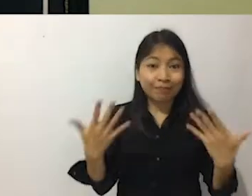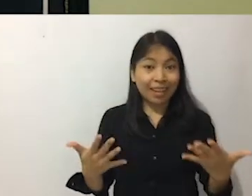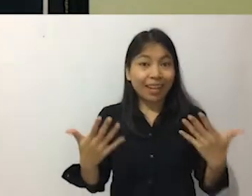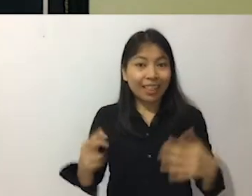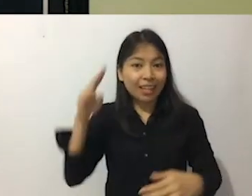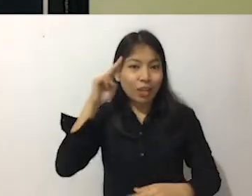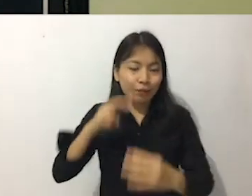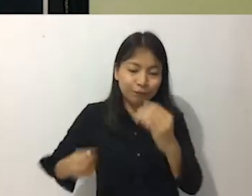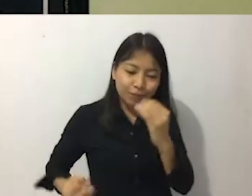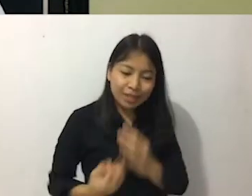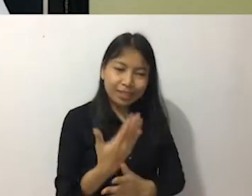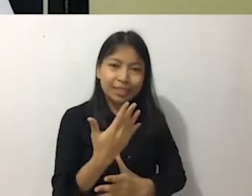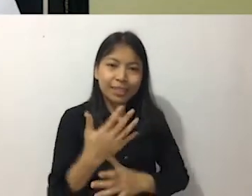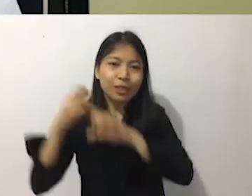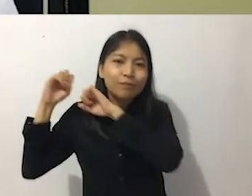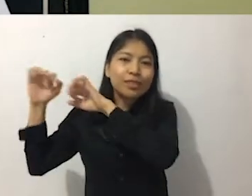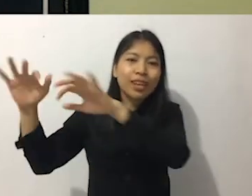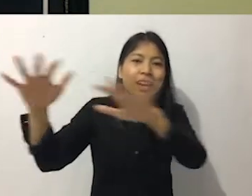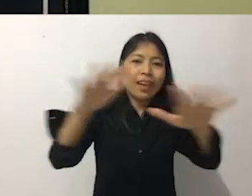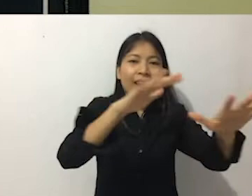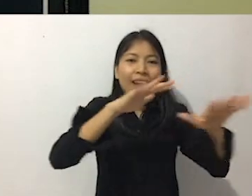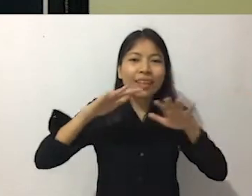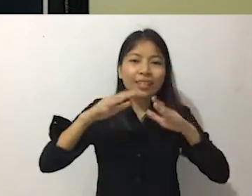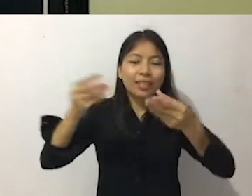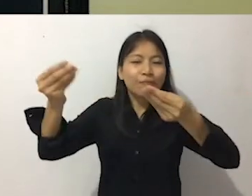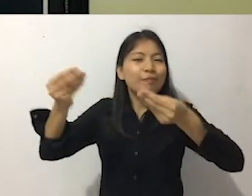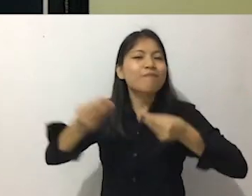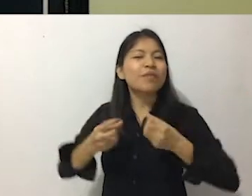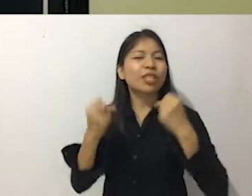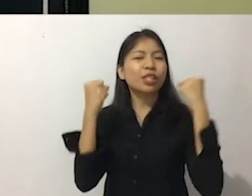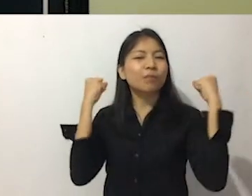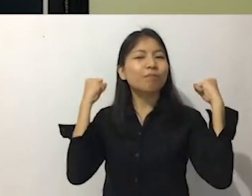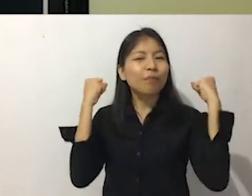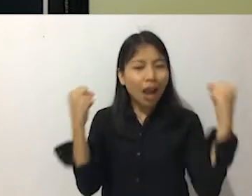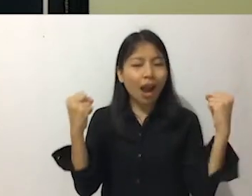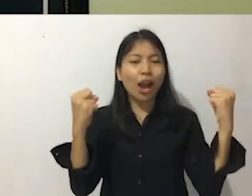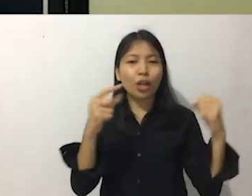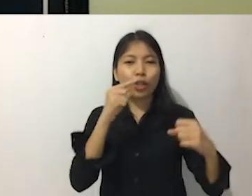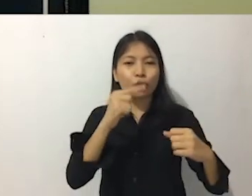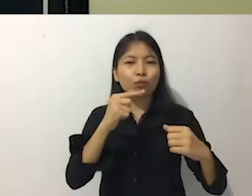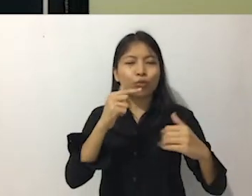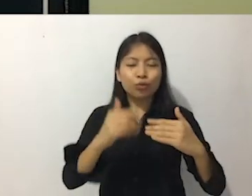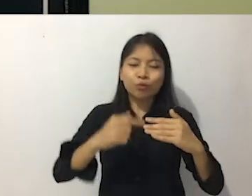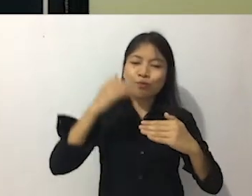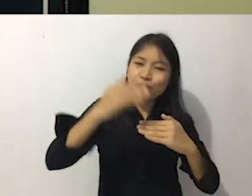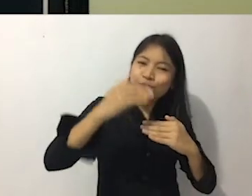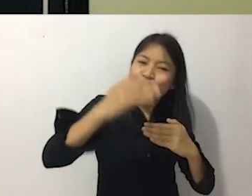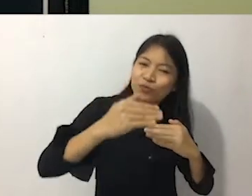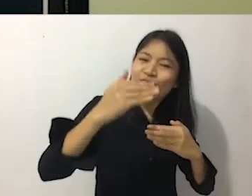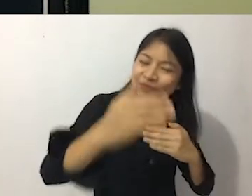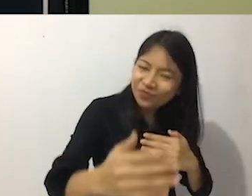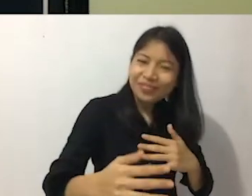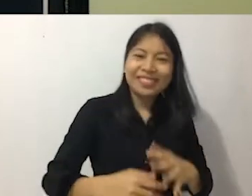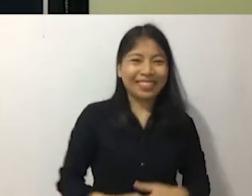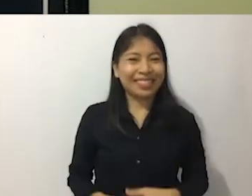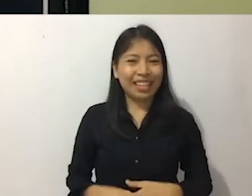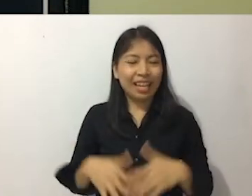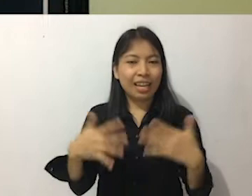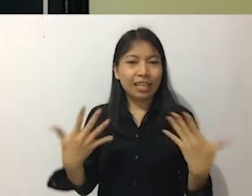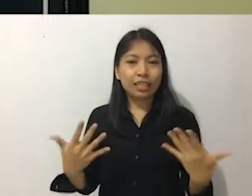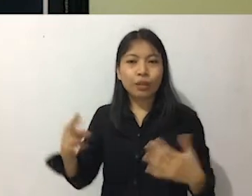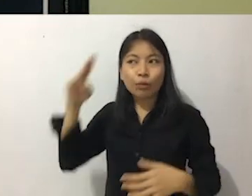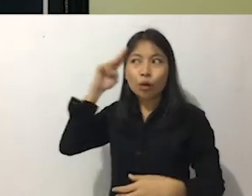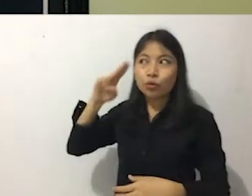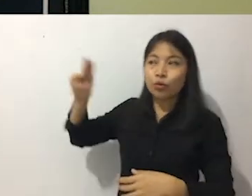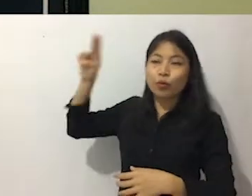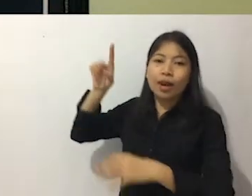memberkati kita, membuat kita semangat untuk menjalani kehidupan kemudaan kita, membuat kita bergantung pada